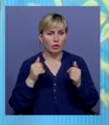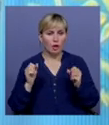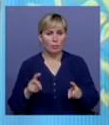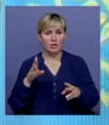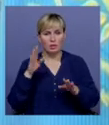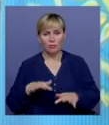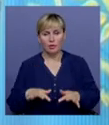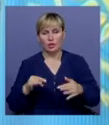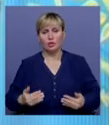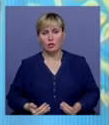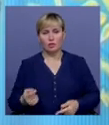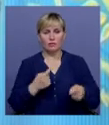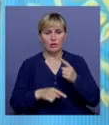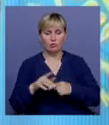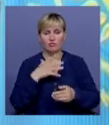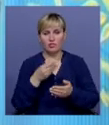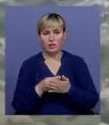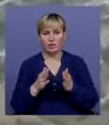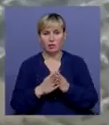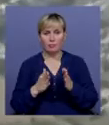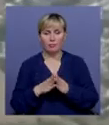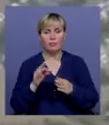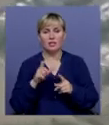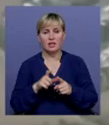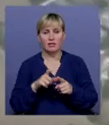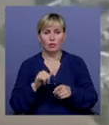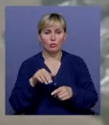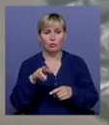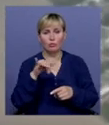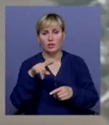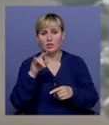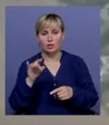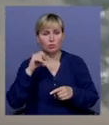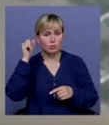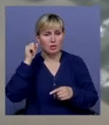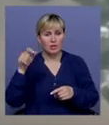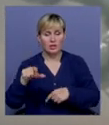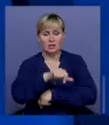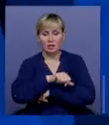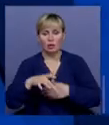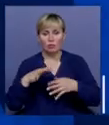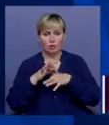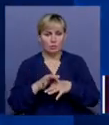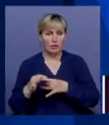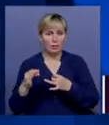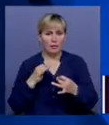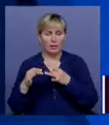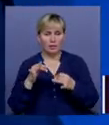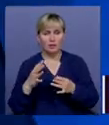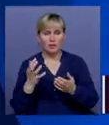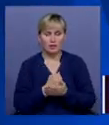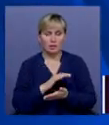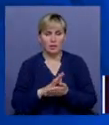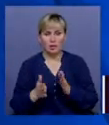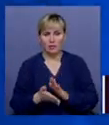подтопления и жители вернулись в свои дома по словам умирзак шукеев вас узбекистан sky стороной уже проведены переговоры и достигнута